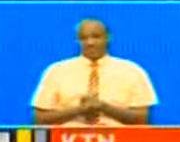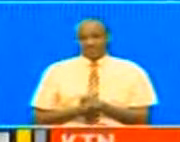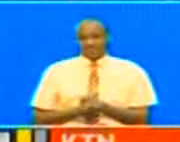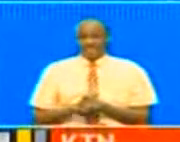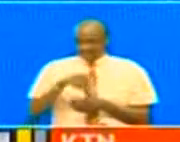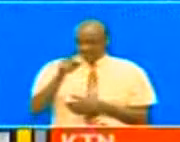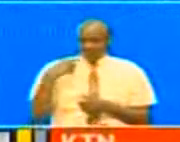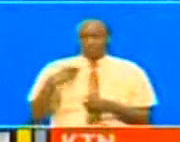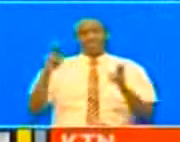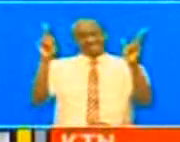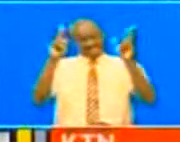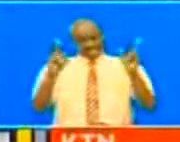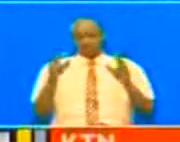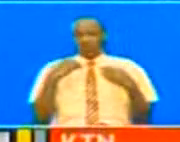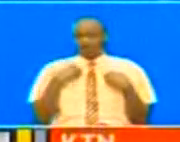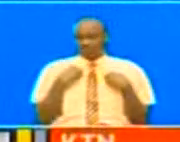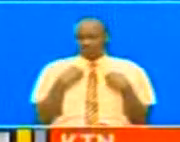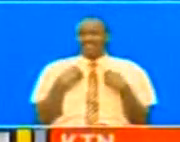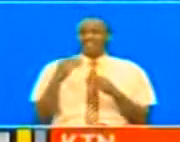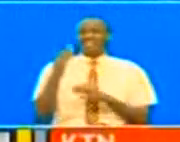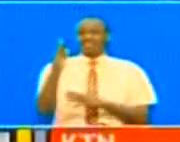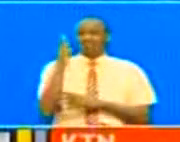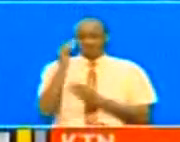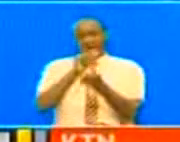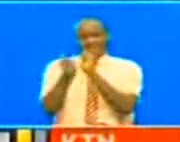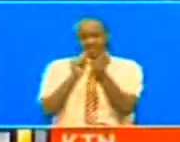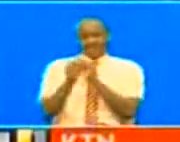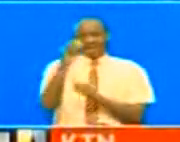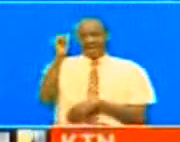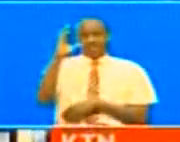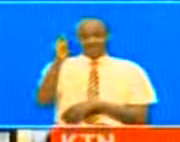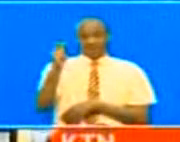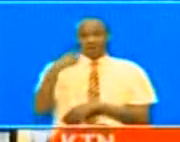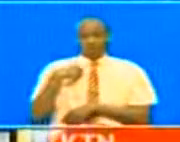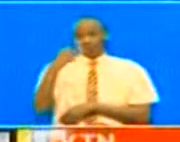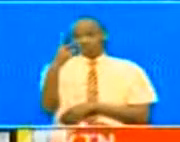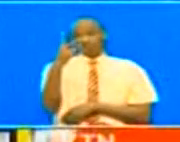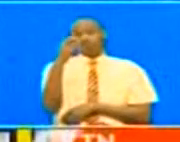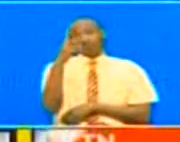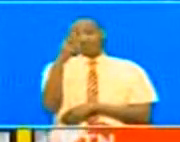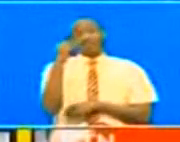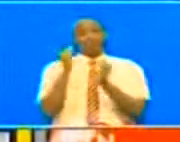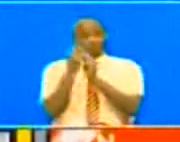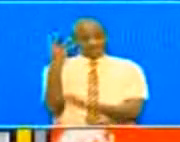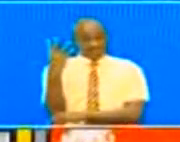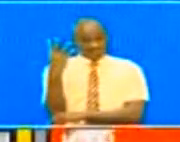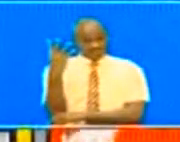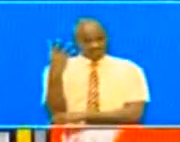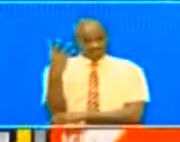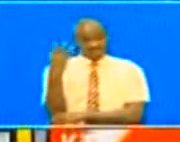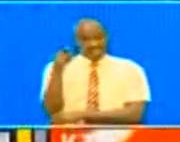and internationalized the Security Amendment Act of 2014, yet it